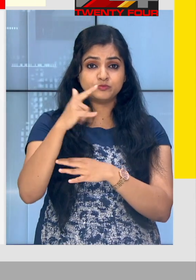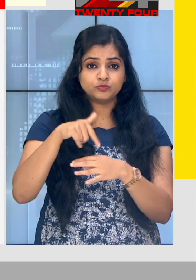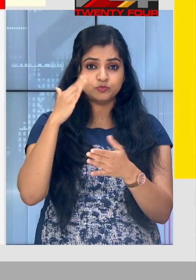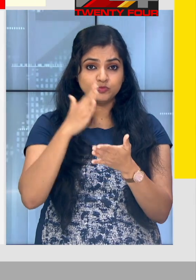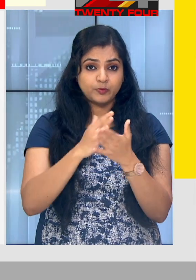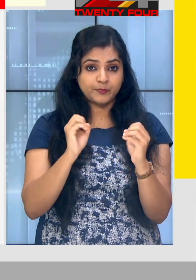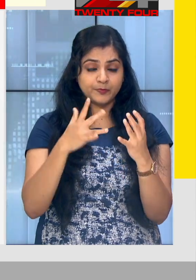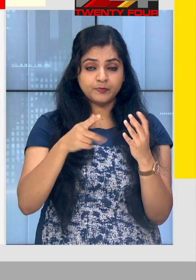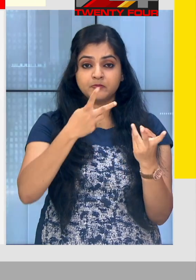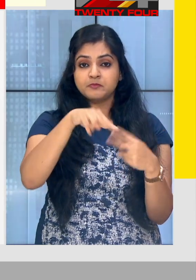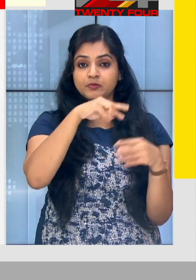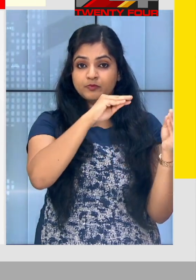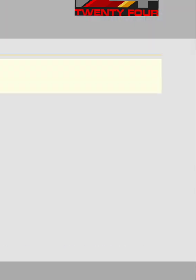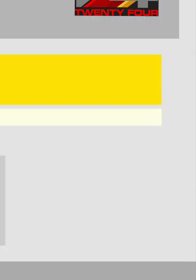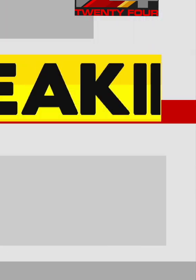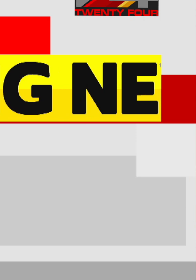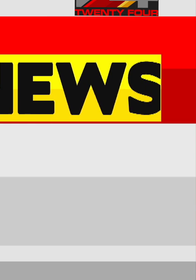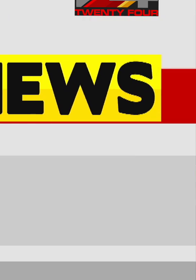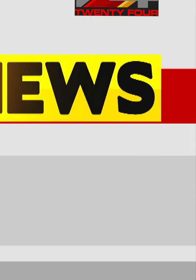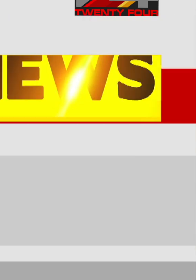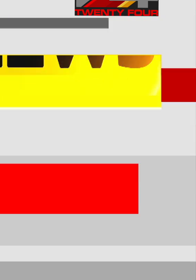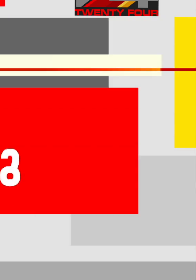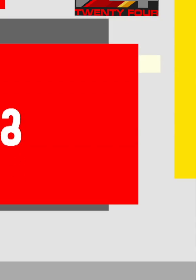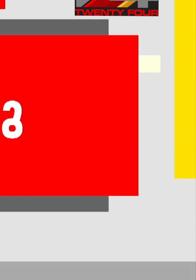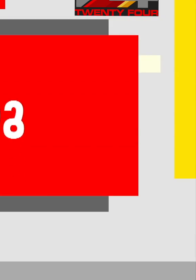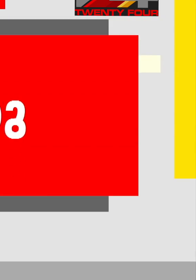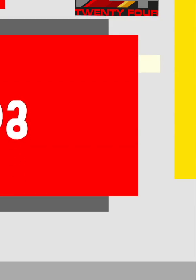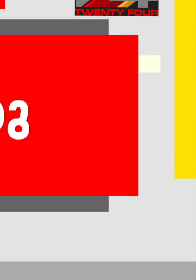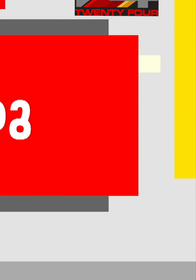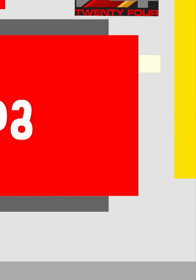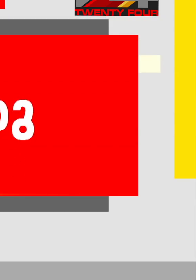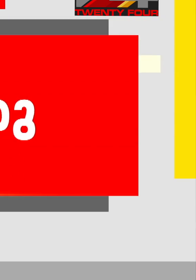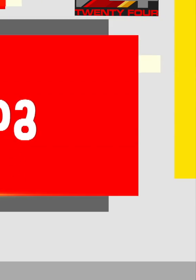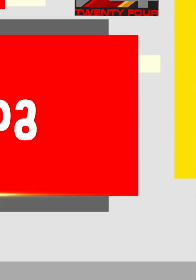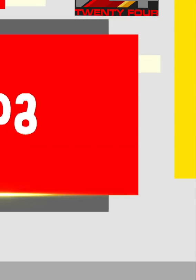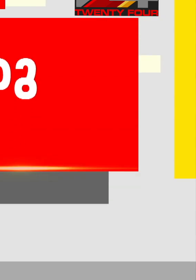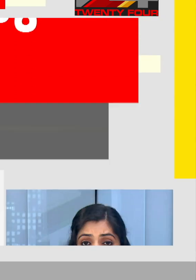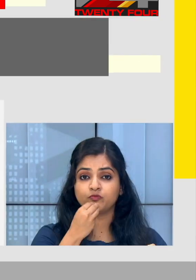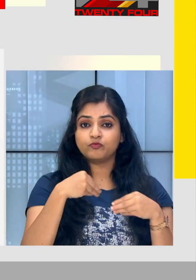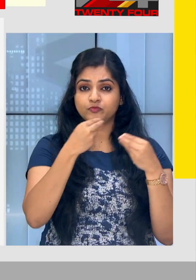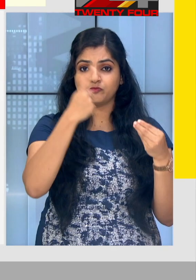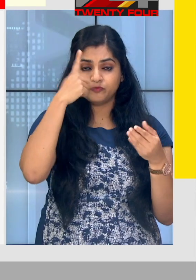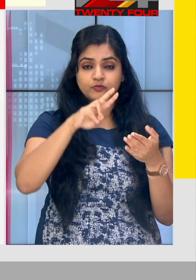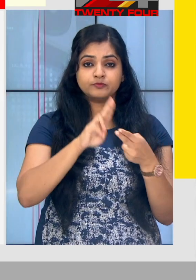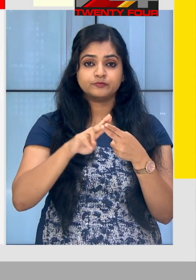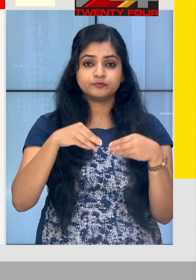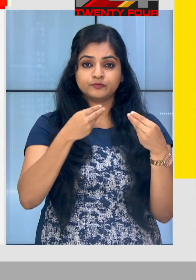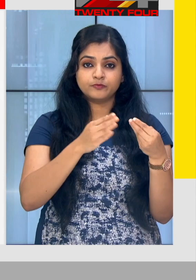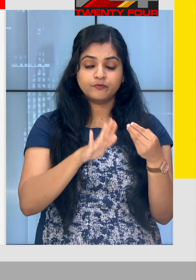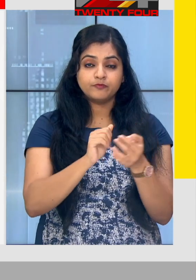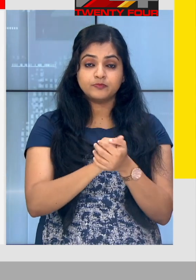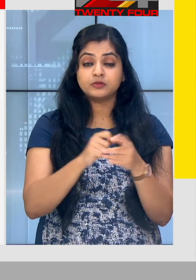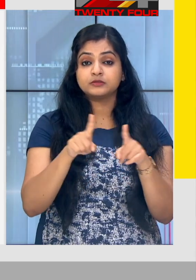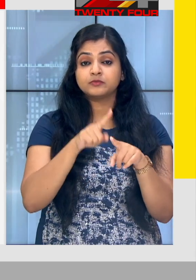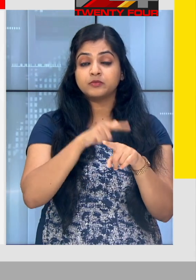തിരികെ കൊണ്ടുവരാനുള്ള നടപടികൾ സ്വീകരിക്കുമെന്ന് തന്നെയാണ് അറിയിച്ചിരിക്കുന്നത്. നിലവിൽ ഇപ്പോൾ മലയാളികളെല്ലാം തന്നെ സുരക്ഷിതരാണ്, ഭക്ഷണം എല്ലാം തന്നെ എത്തിക്കാനുള്ള നടപടികളും സ്വീകരിച്ചിട്ടുണ്ടെന്ന് വ്യക്തമാക്കുന്നു. അതേസമയം തന്നെ